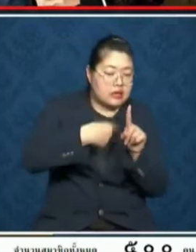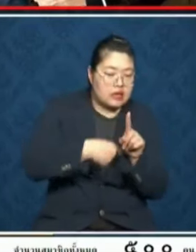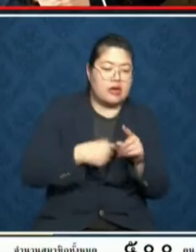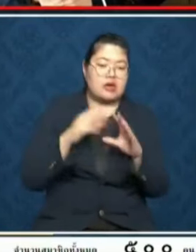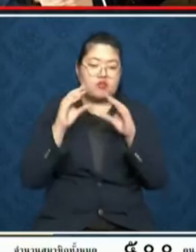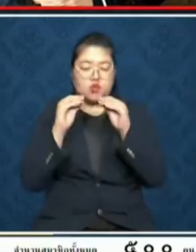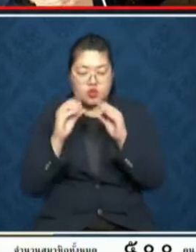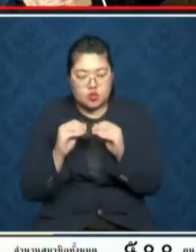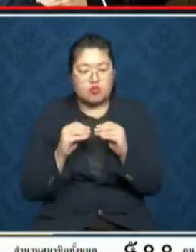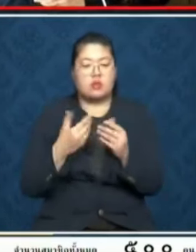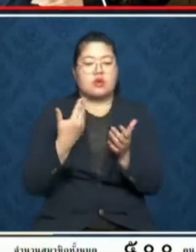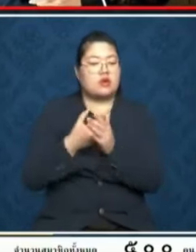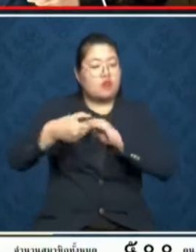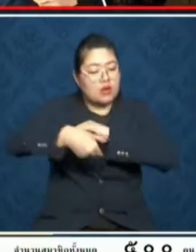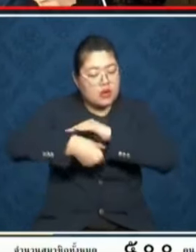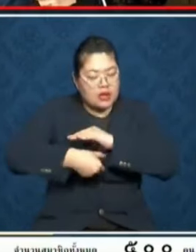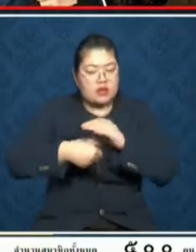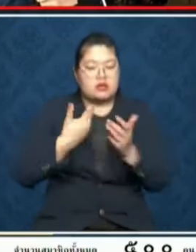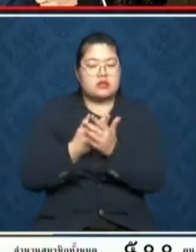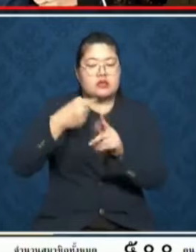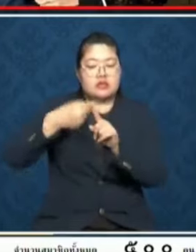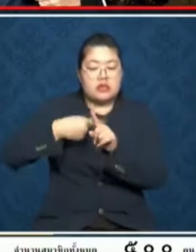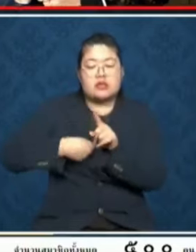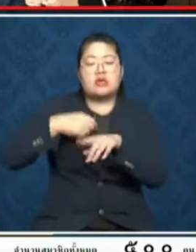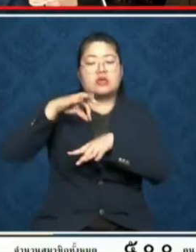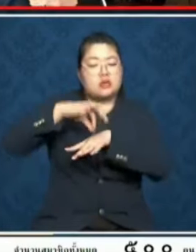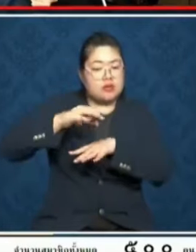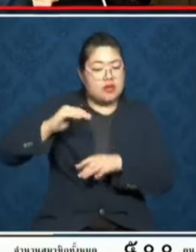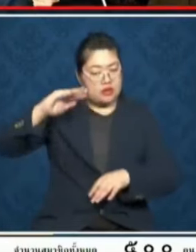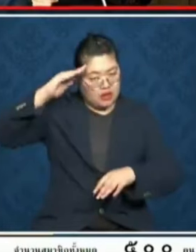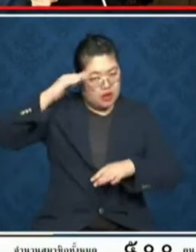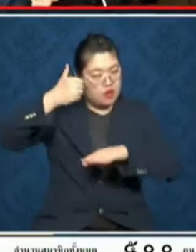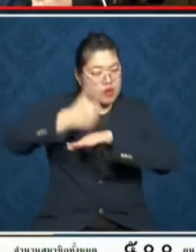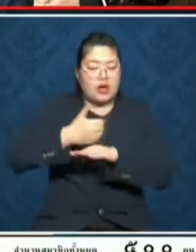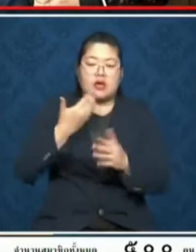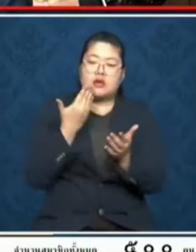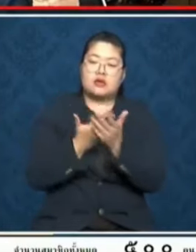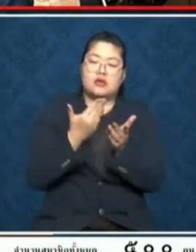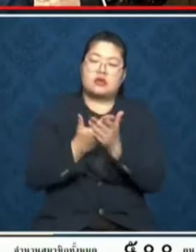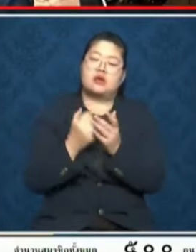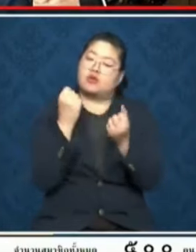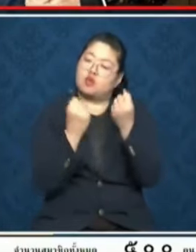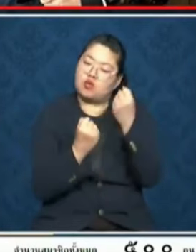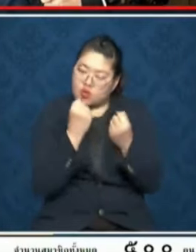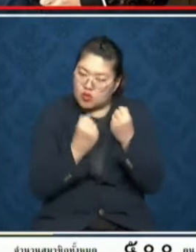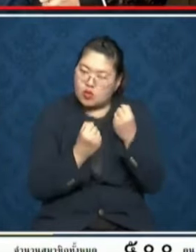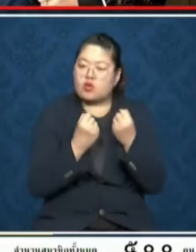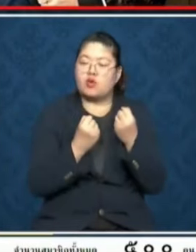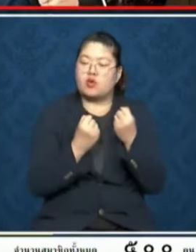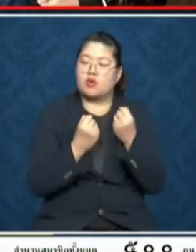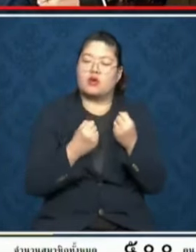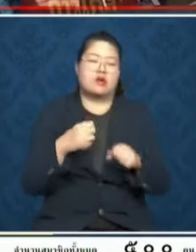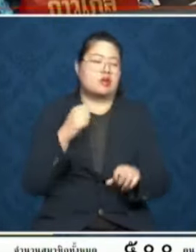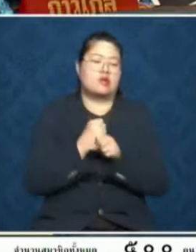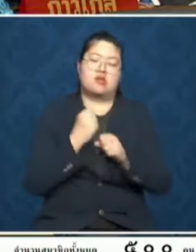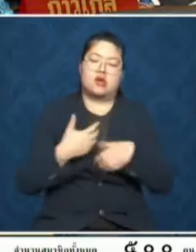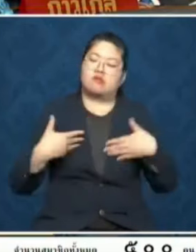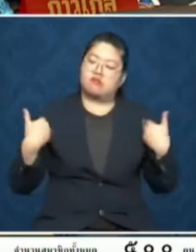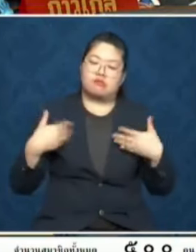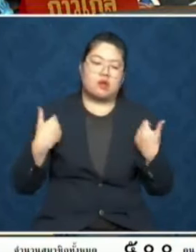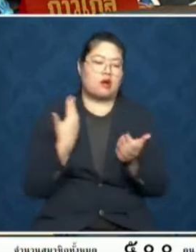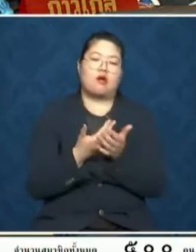ประชุมได้รับโบนัสได้รับเงินเดือนประจำตำแหน่งนายพลได้ค่าตอบแทนรถประจำตำแหน่งงานสบายๆรับร